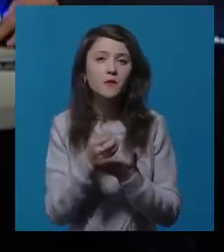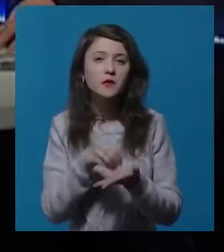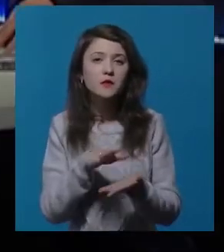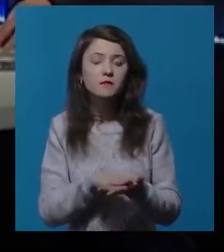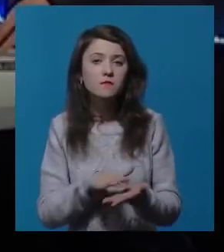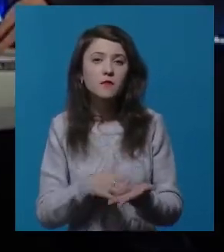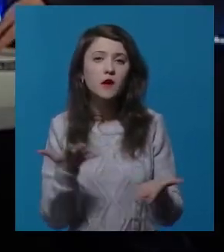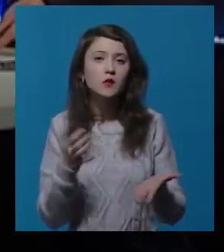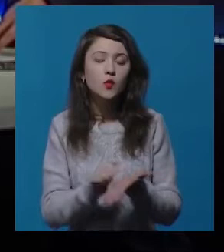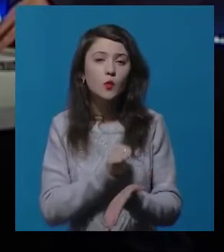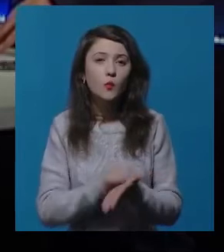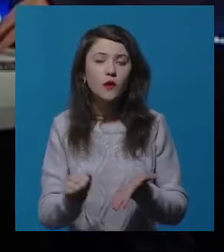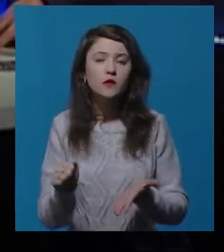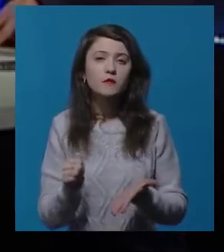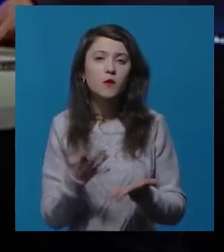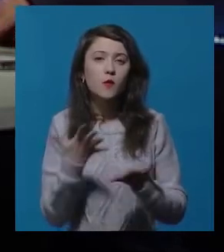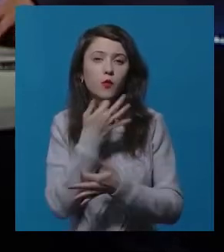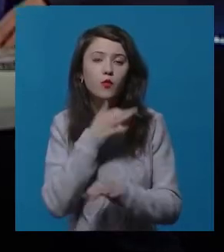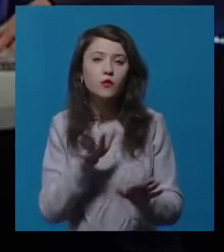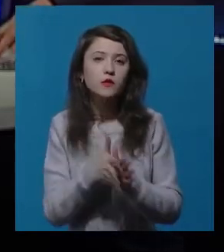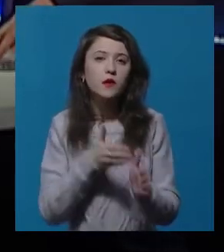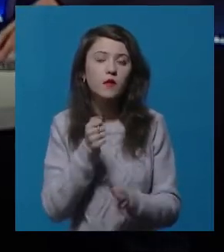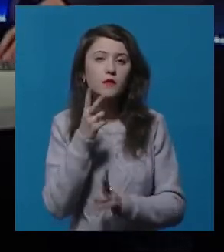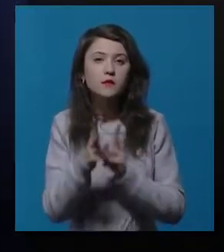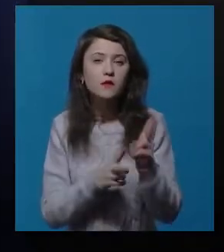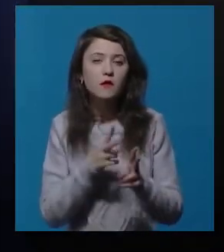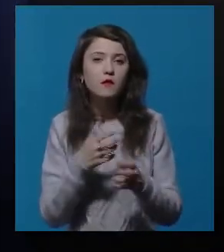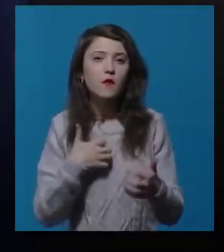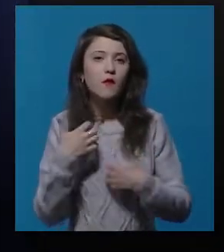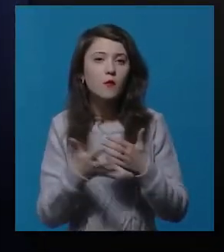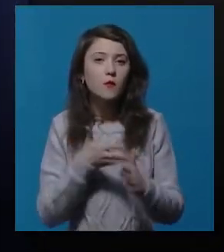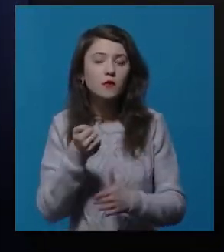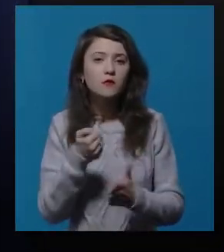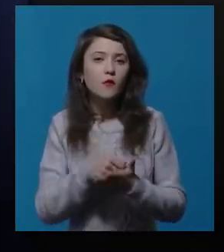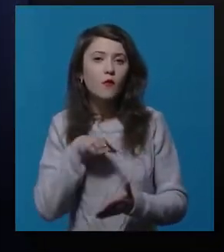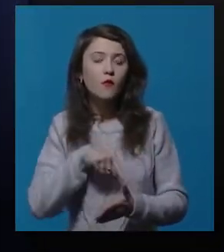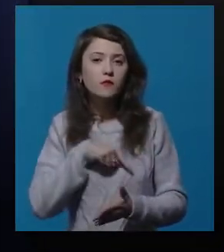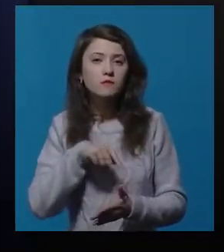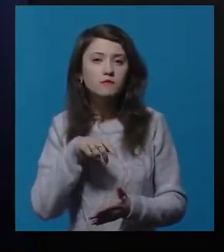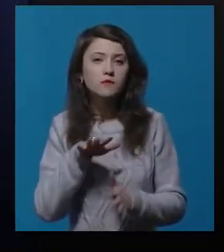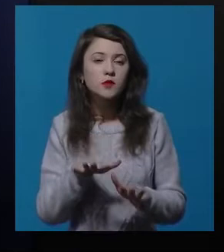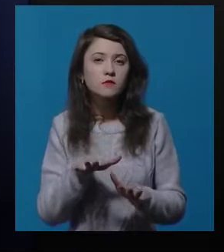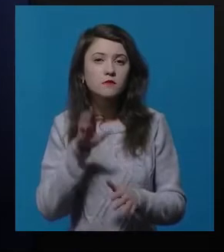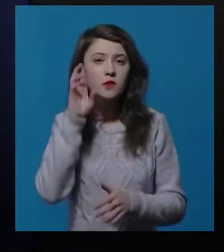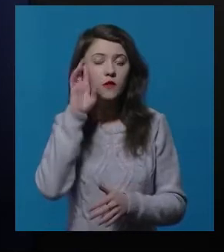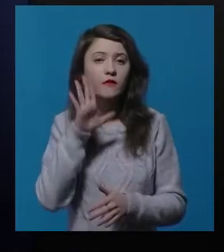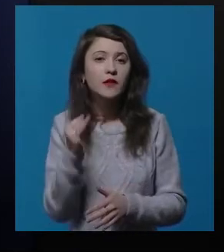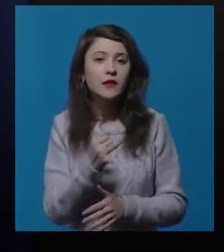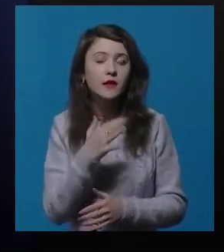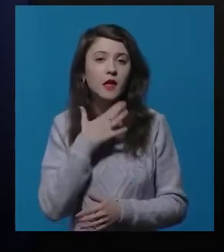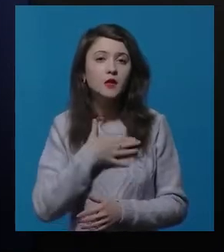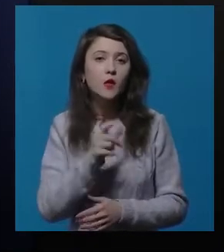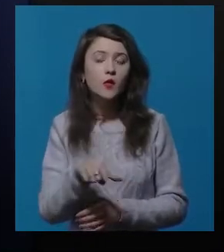непроцесуальних документів, тобто будь-яких заяв, скарг, клопотань до органів державної влади, місцевого самоврядування в інтересах наших